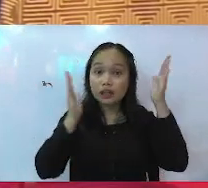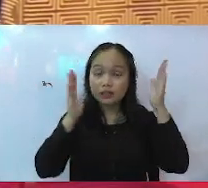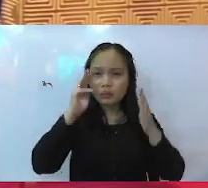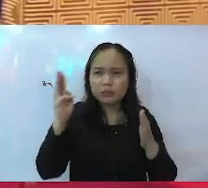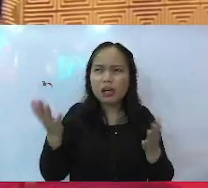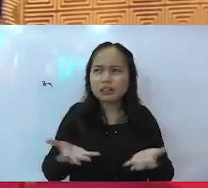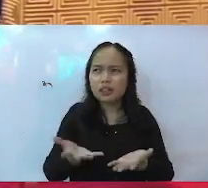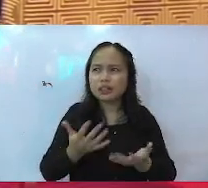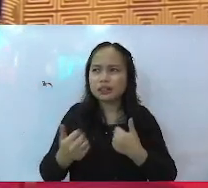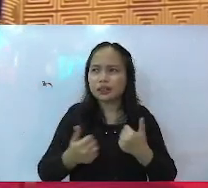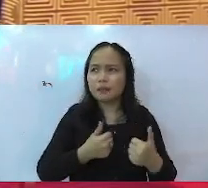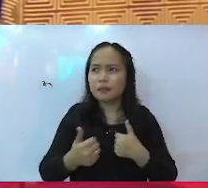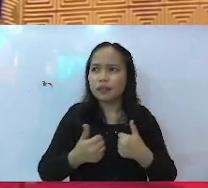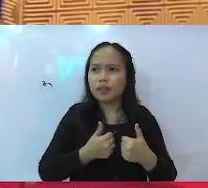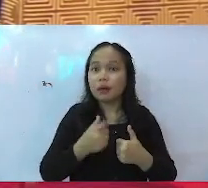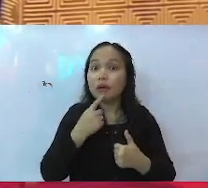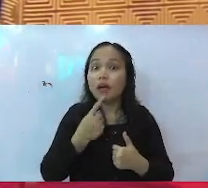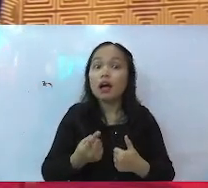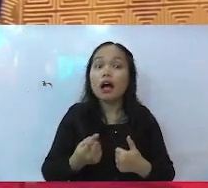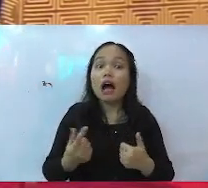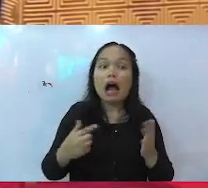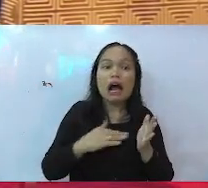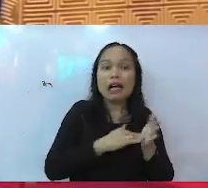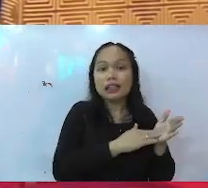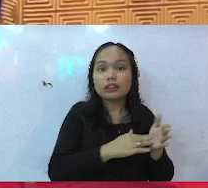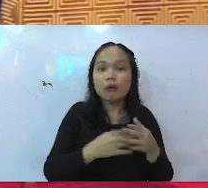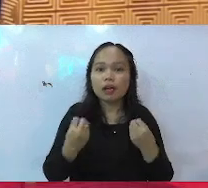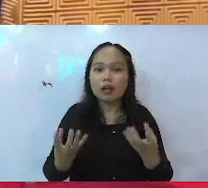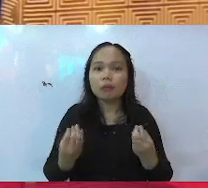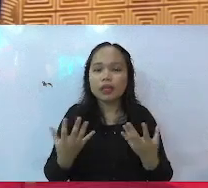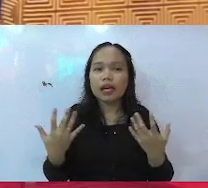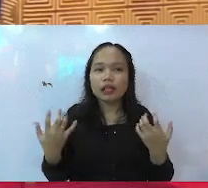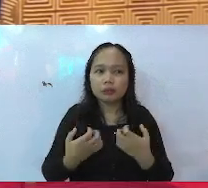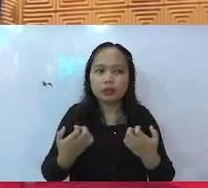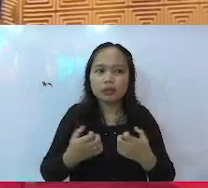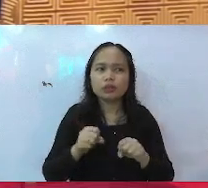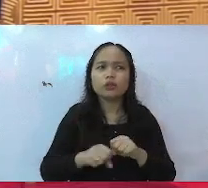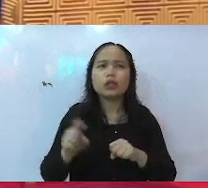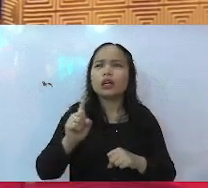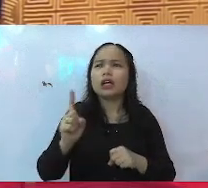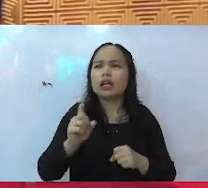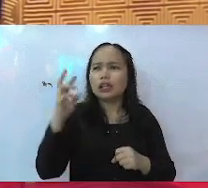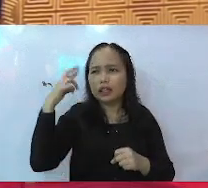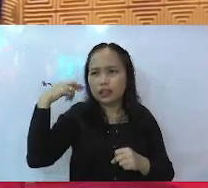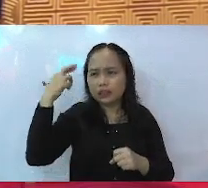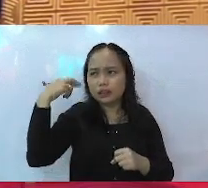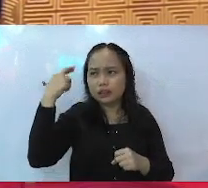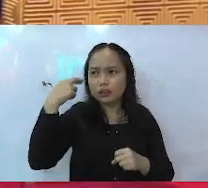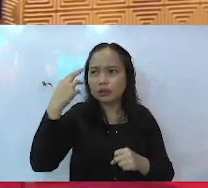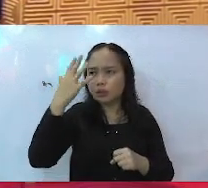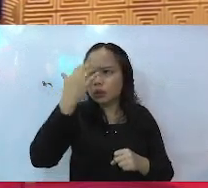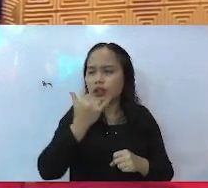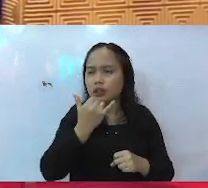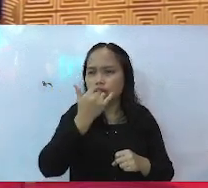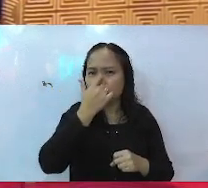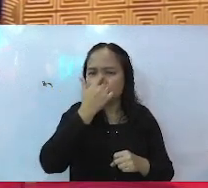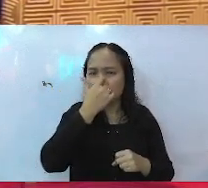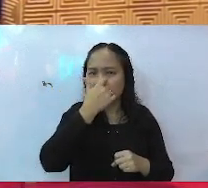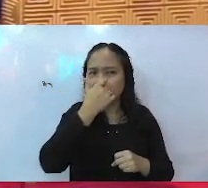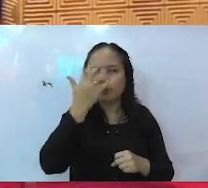challenge against unnumbered f you one of the reasons kung bakit kaya kung bakit